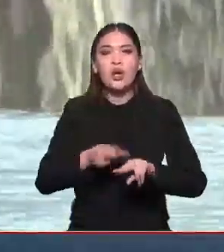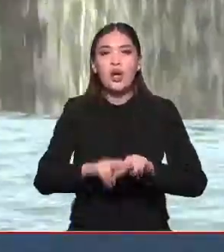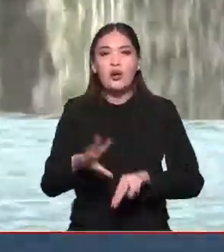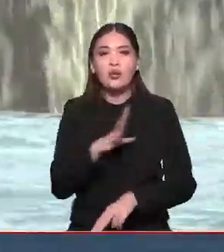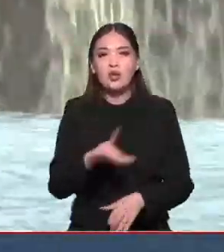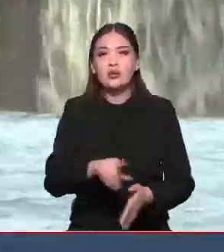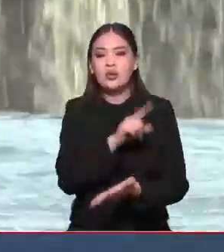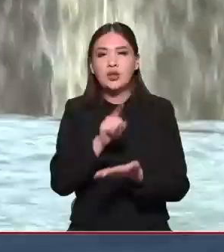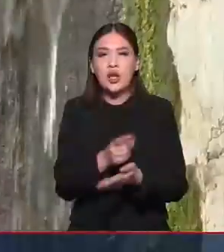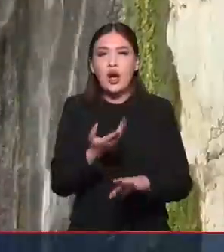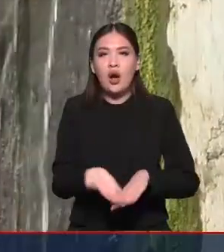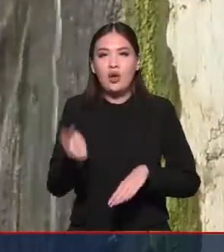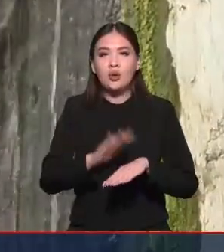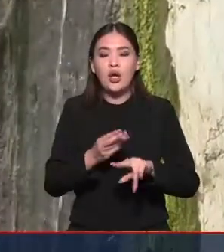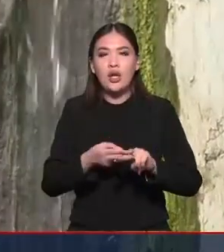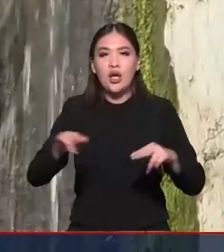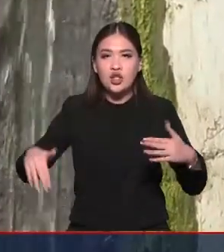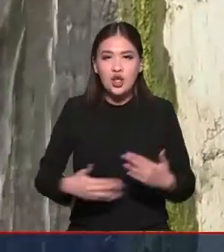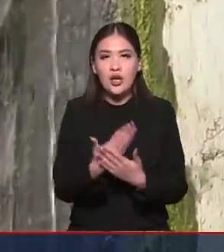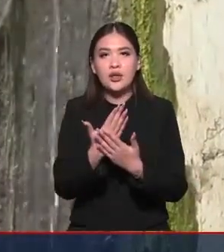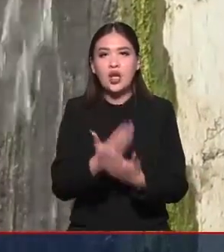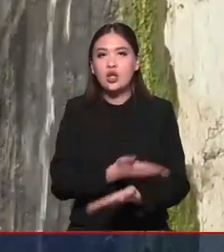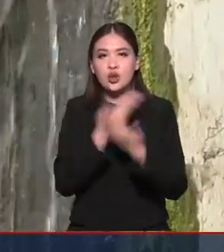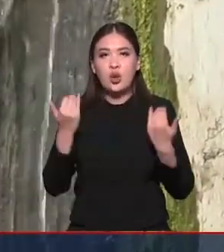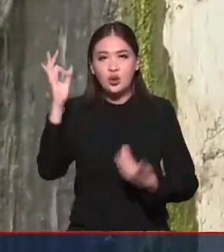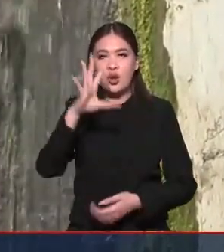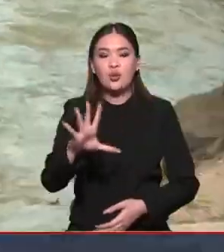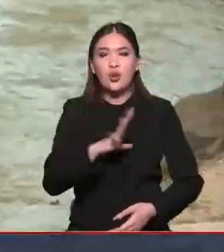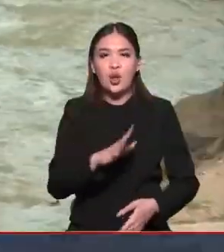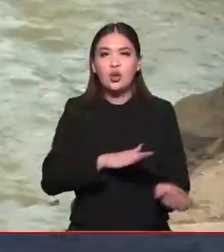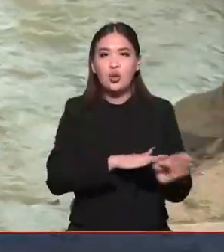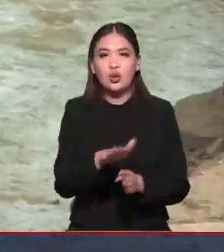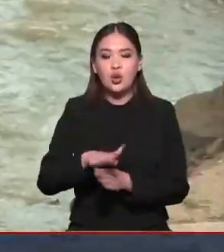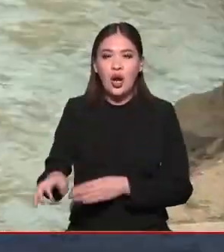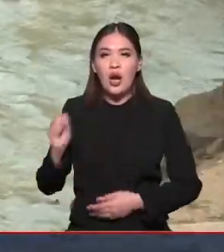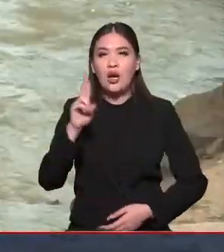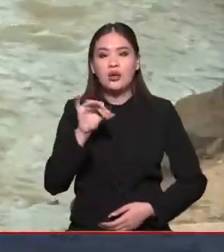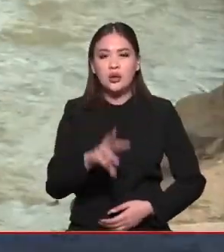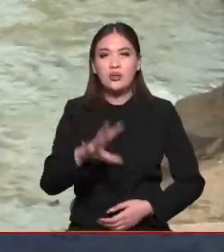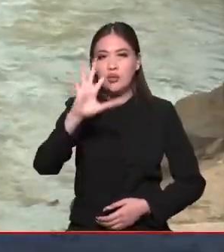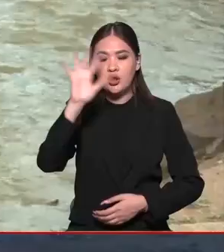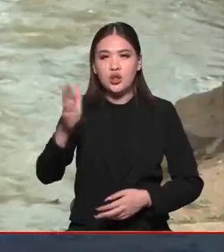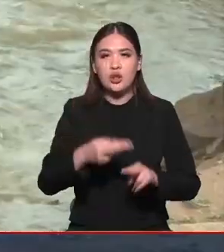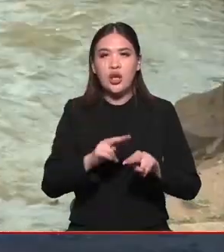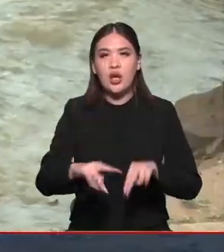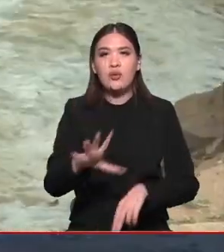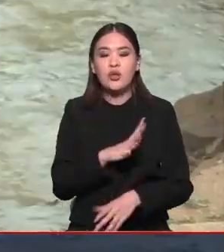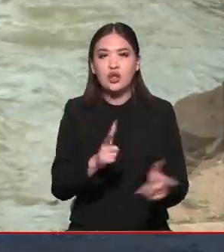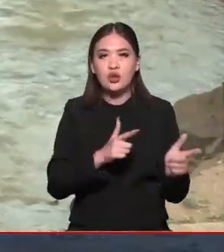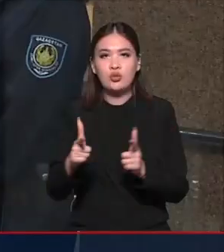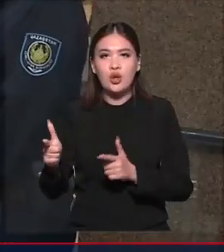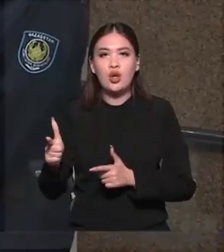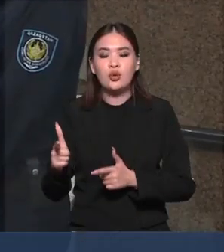міндеті ауыр. Ескірген дүниені жаңартып, жоғының орнын толтыру керек. Әкімдіктермен сондай 5 жылдық кешенді жоспар